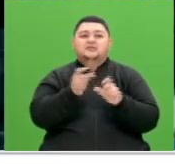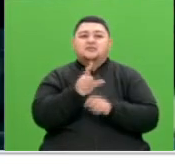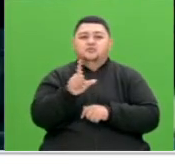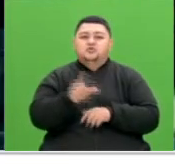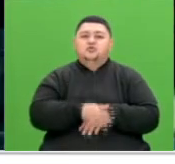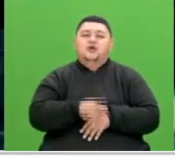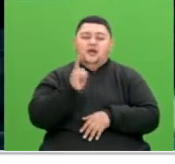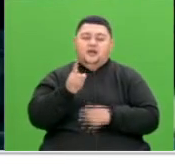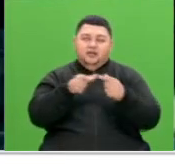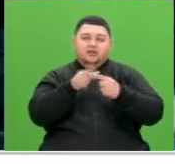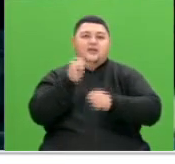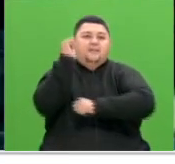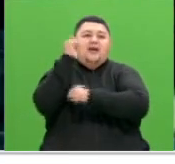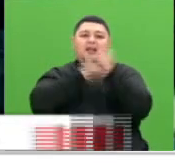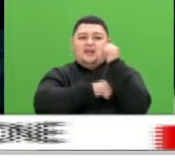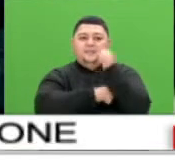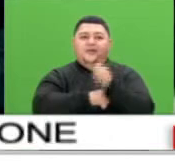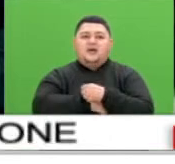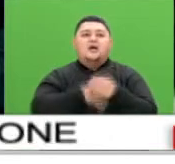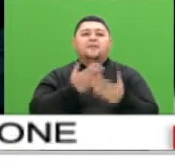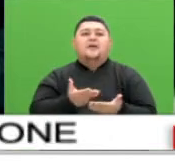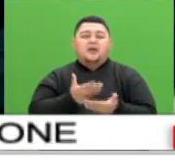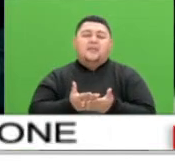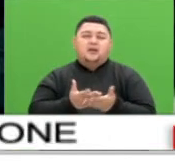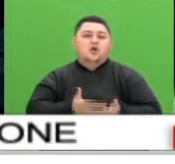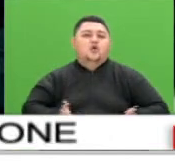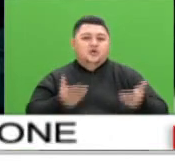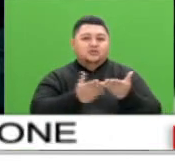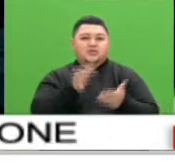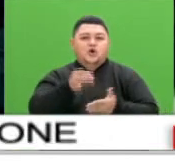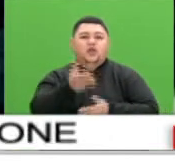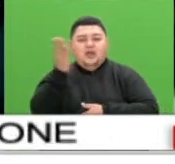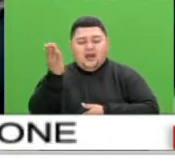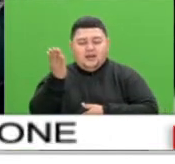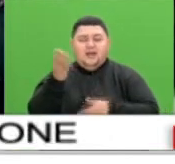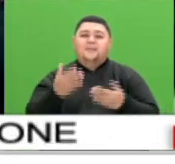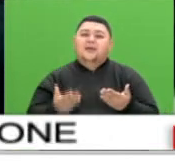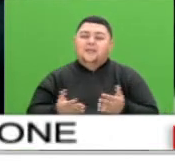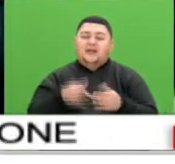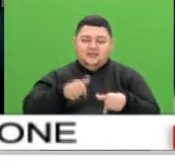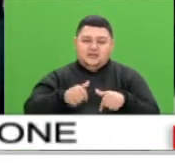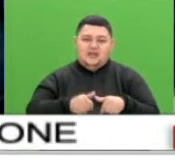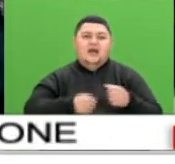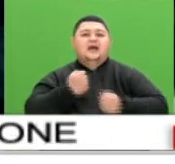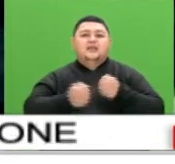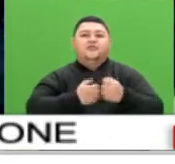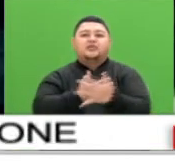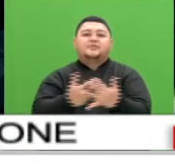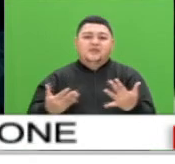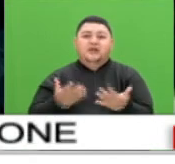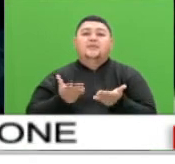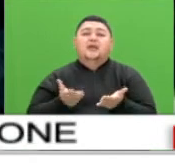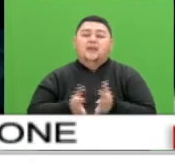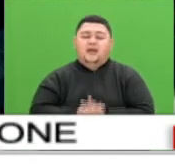di Palembang. Selamat pagi Syamsul, apakah kabut asap di kota Anda semakin parah dan bagaimana dengan aktivitas warga?